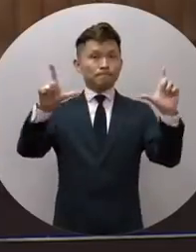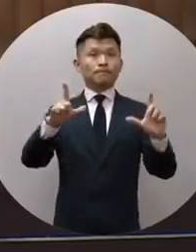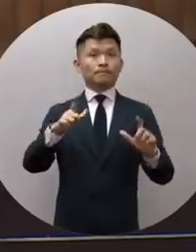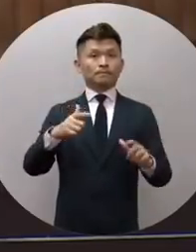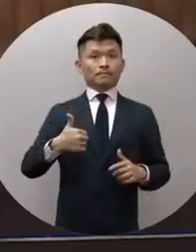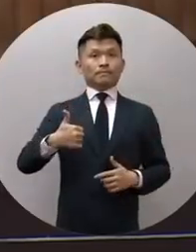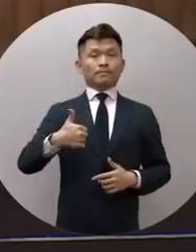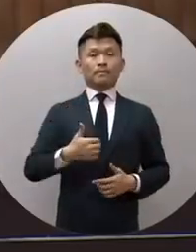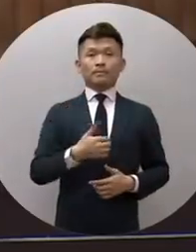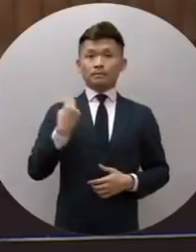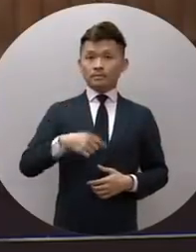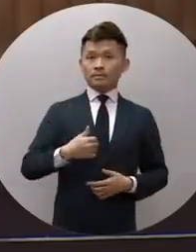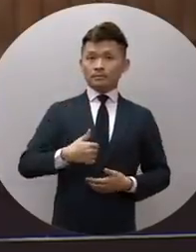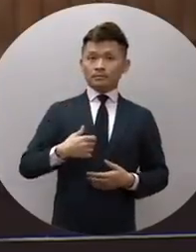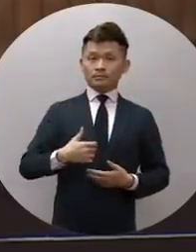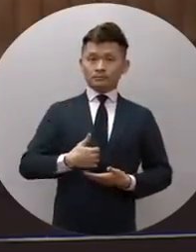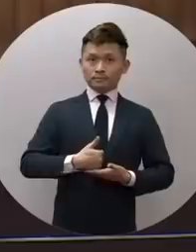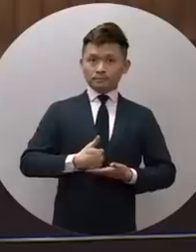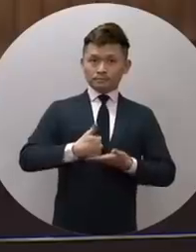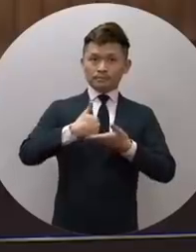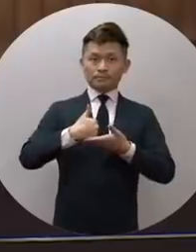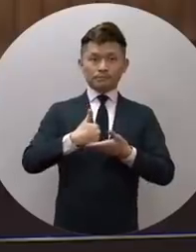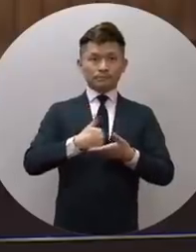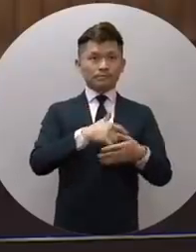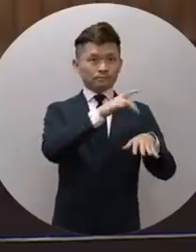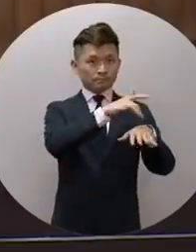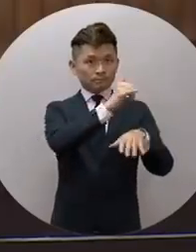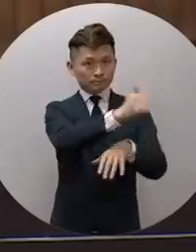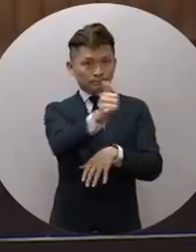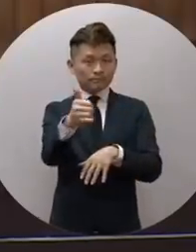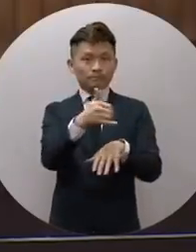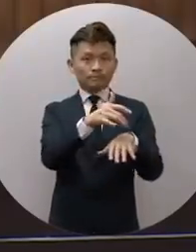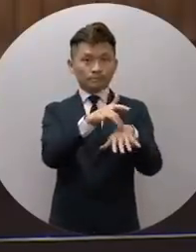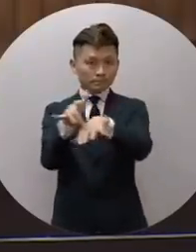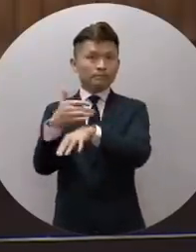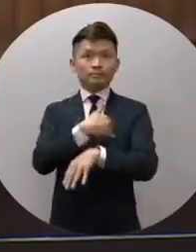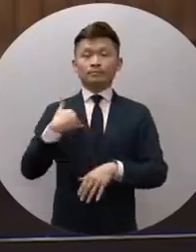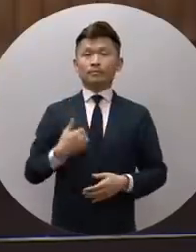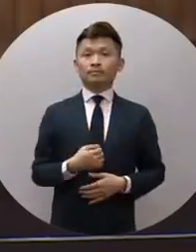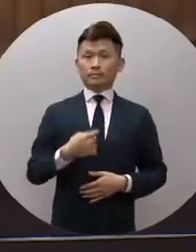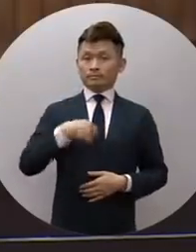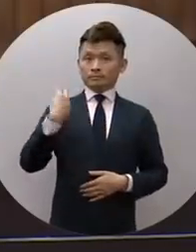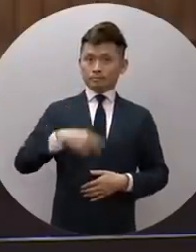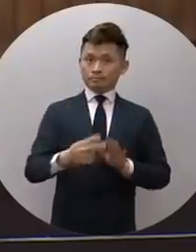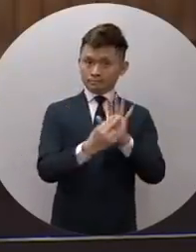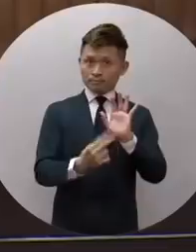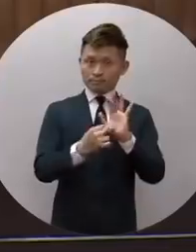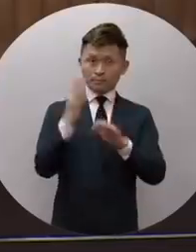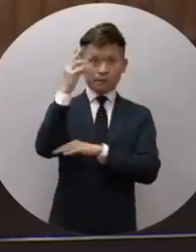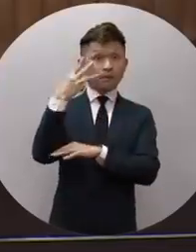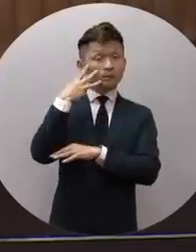湾有尊严的走向世界。今天要在此重申，政治的